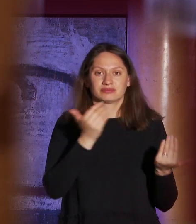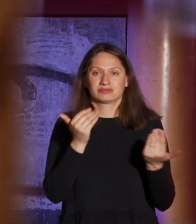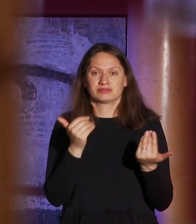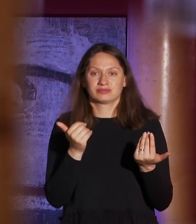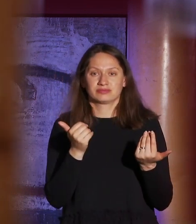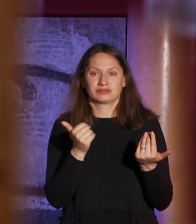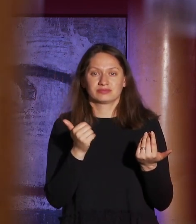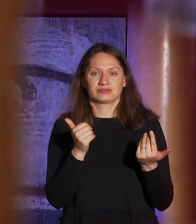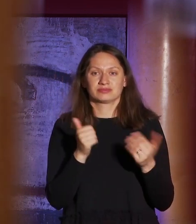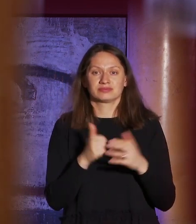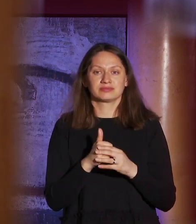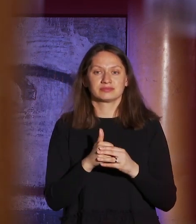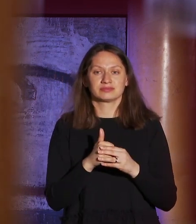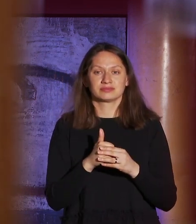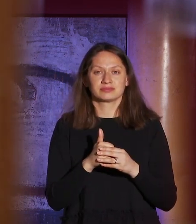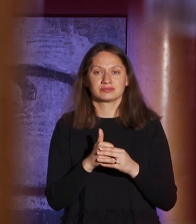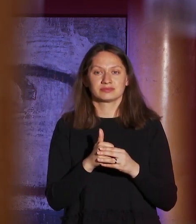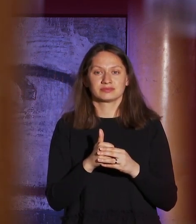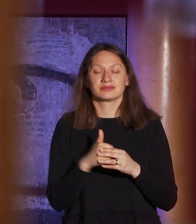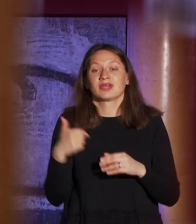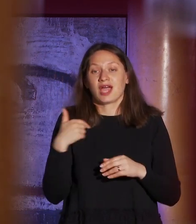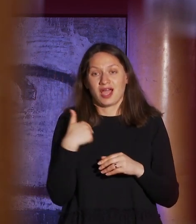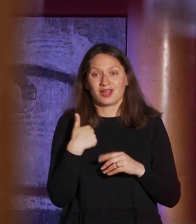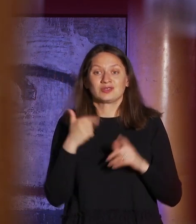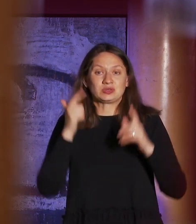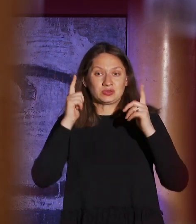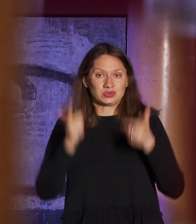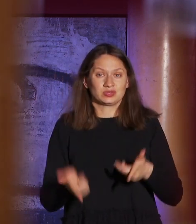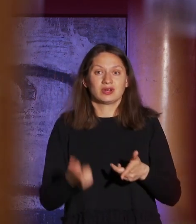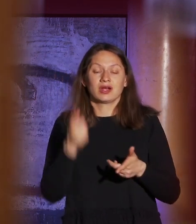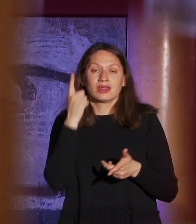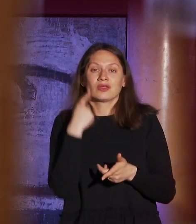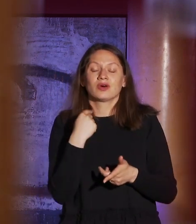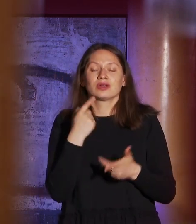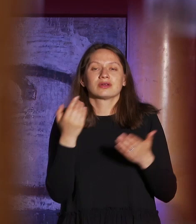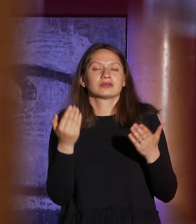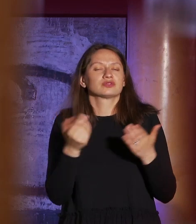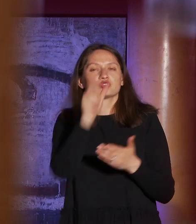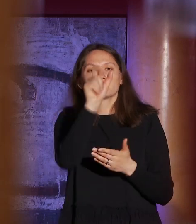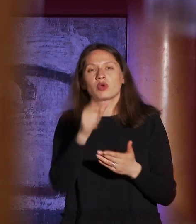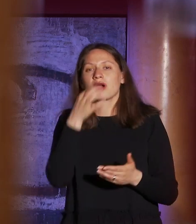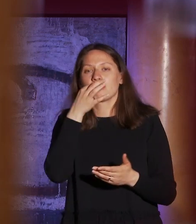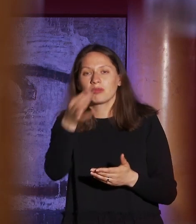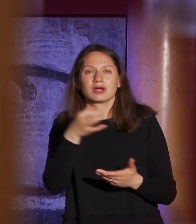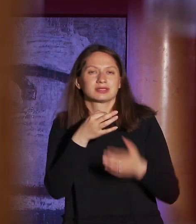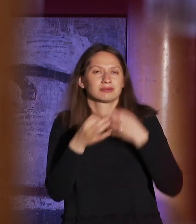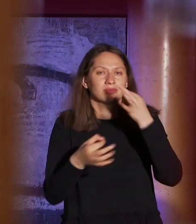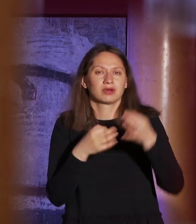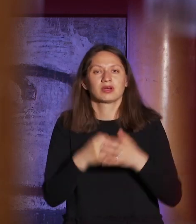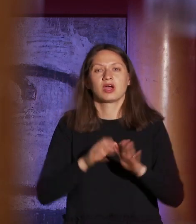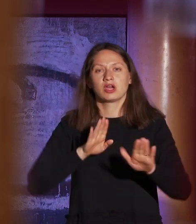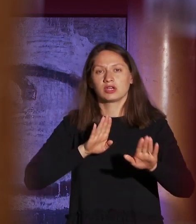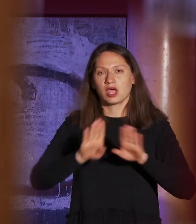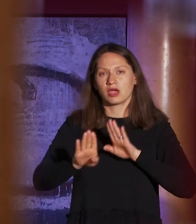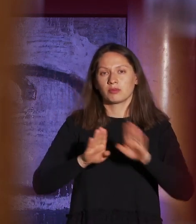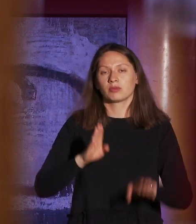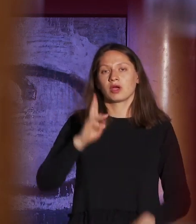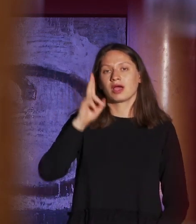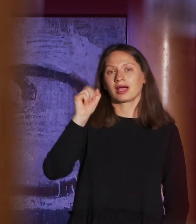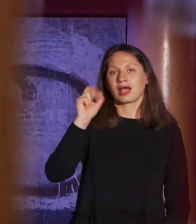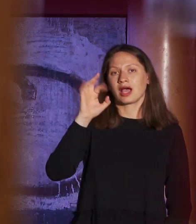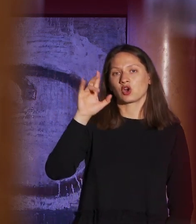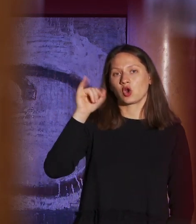naujus horizontus atverti. Ir aš tikrai noriu paminėti tuos nuostabius žmonės. Tai yra režisierė Karolina